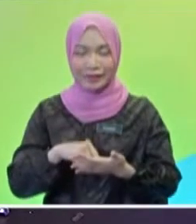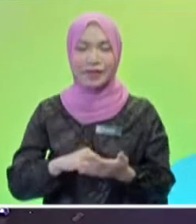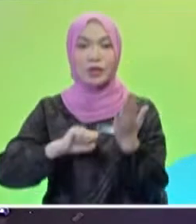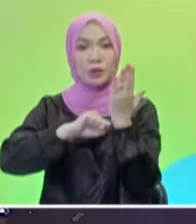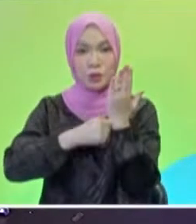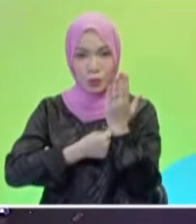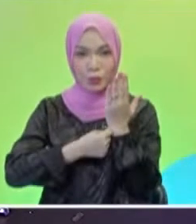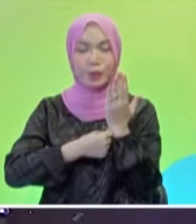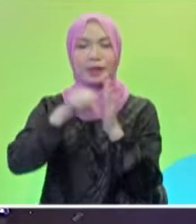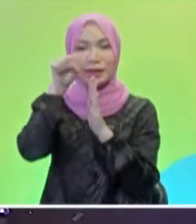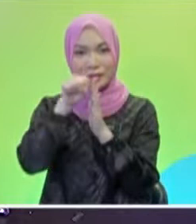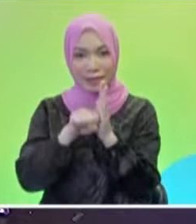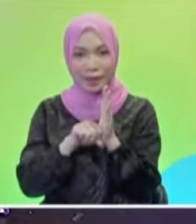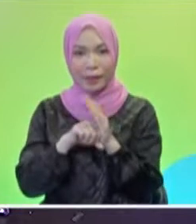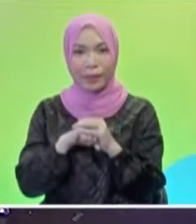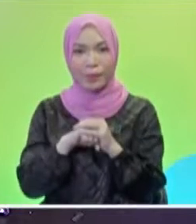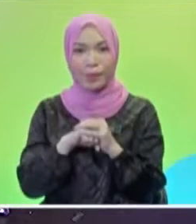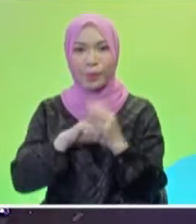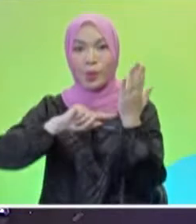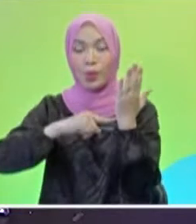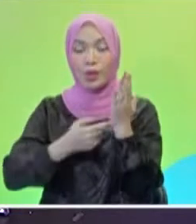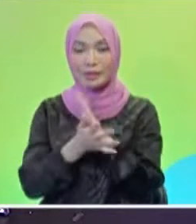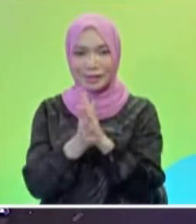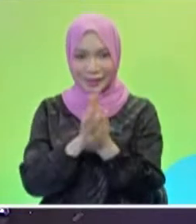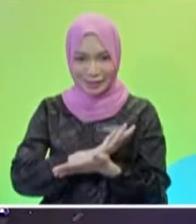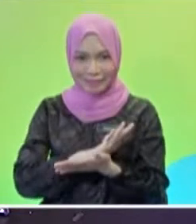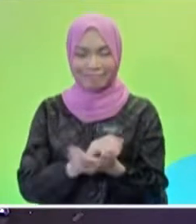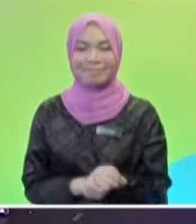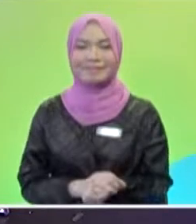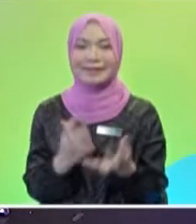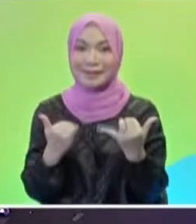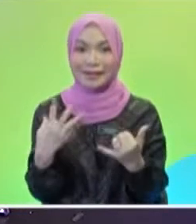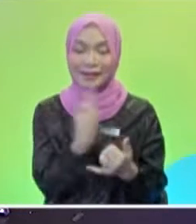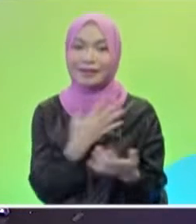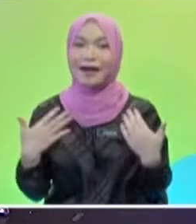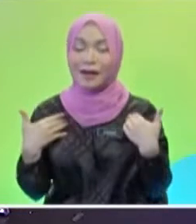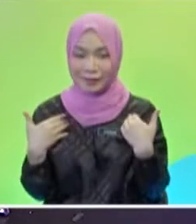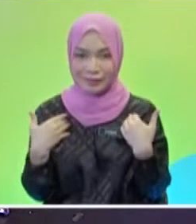ini yang set tahulah yakni limco pilih ditekan kita ada sumber tenaga